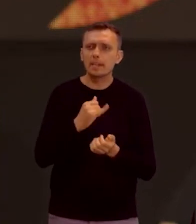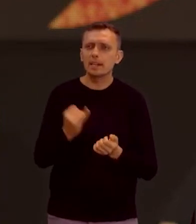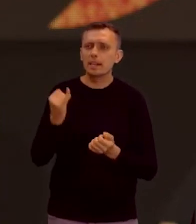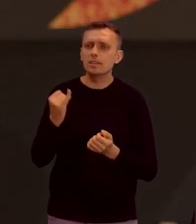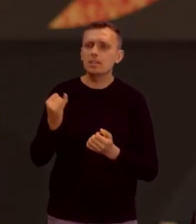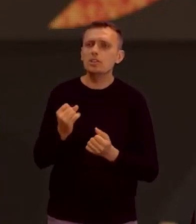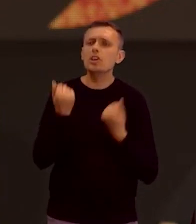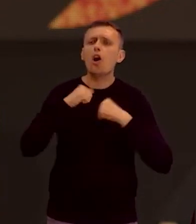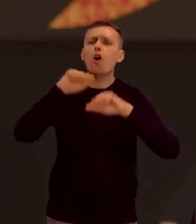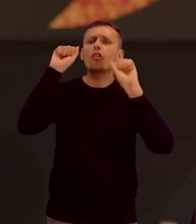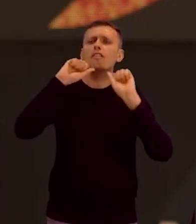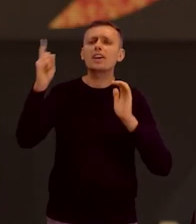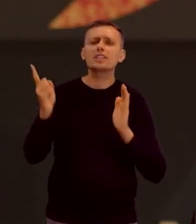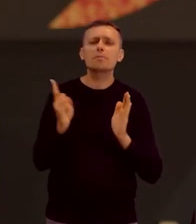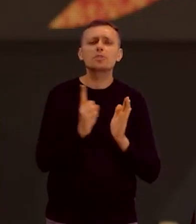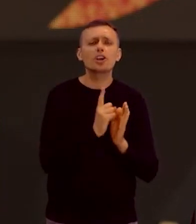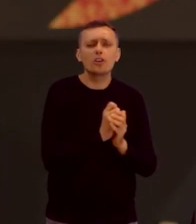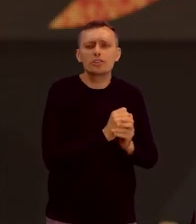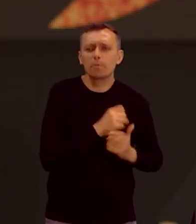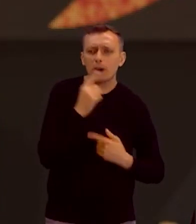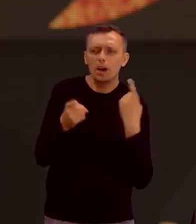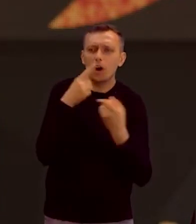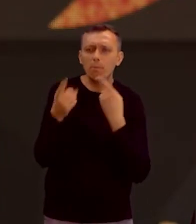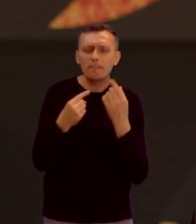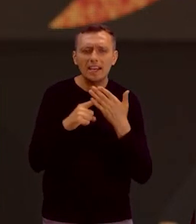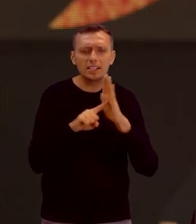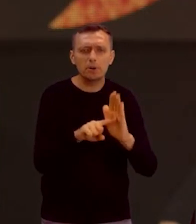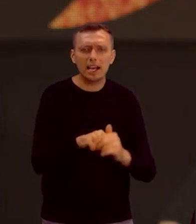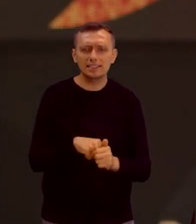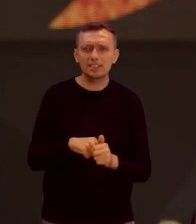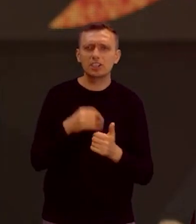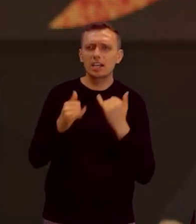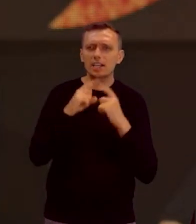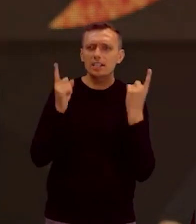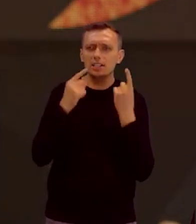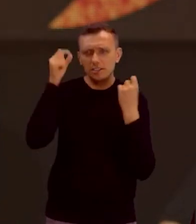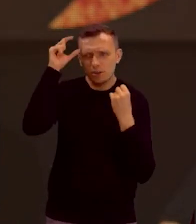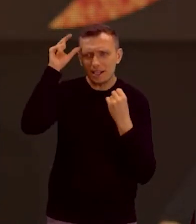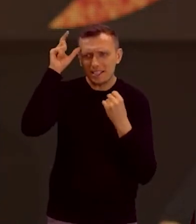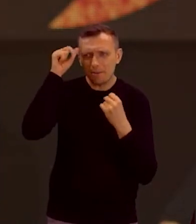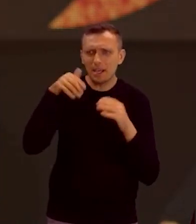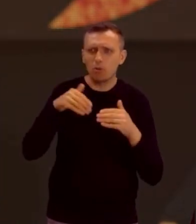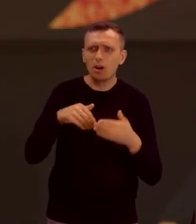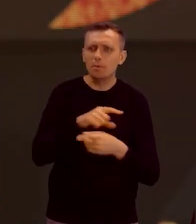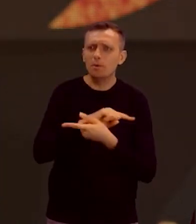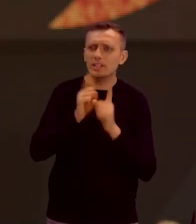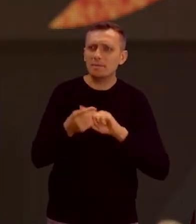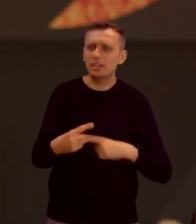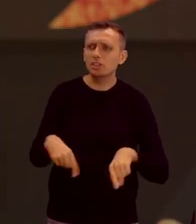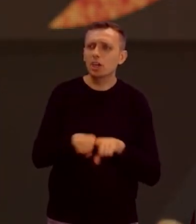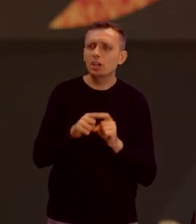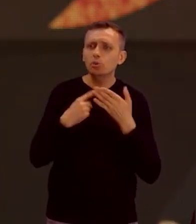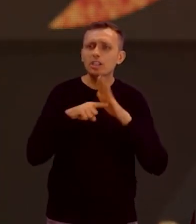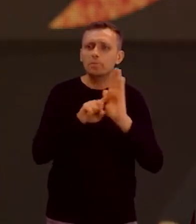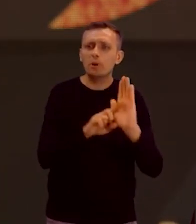się wyjść. I po to, żeby pokazać nam dorosłym, o co chodzi, co siedzi w ich nastoletniej